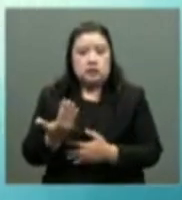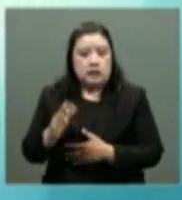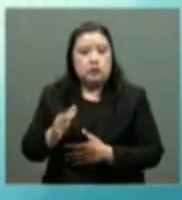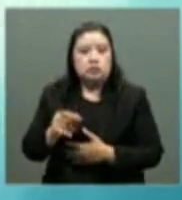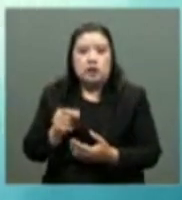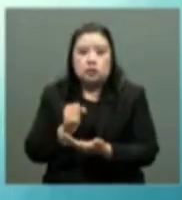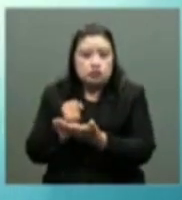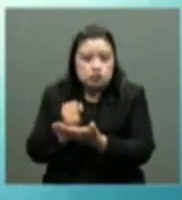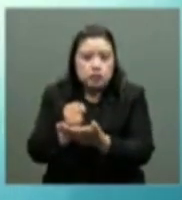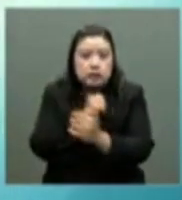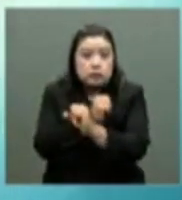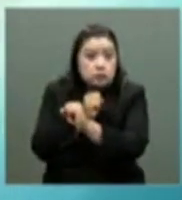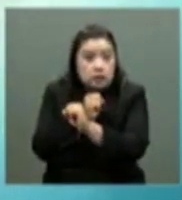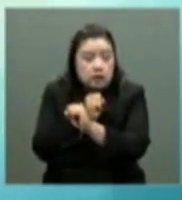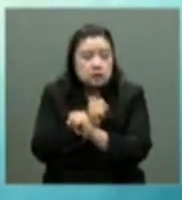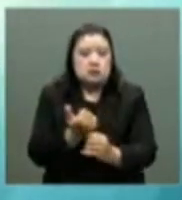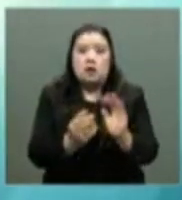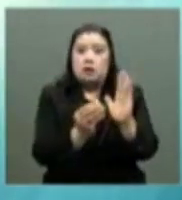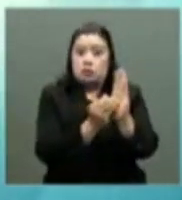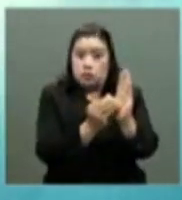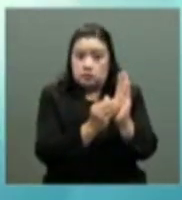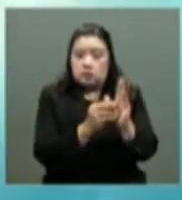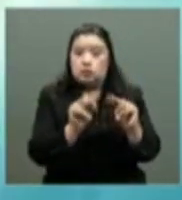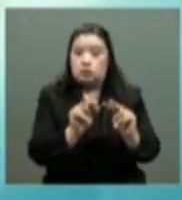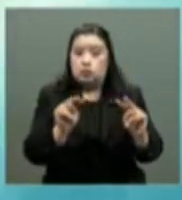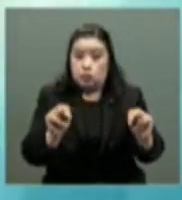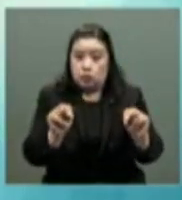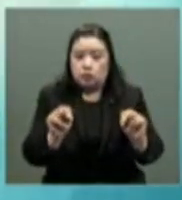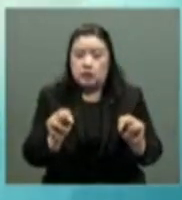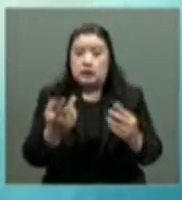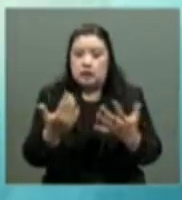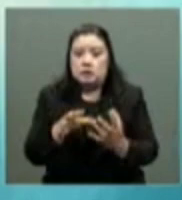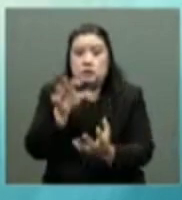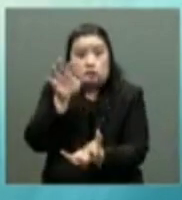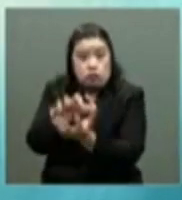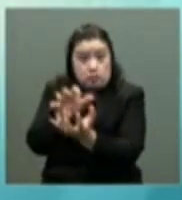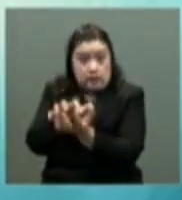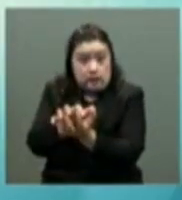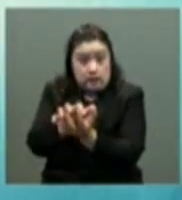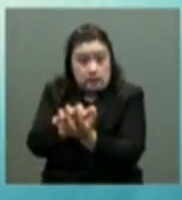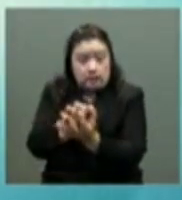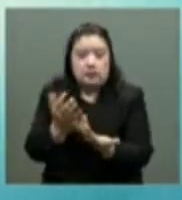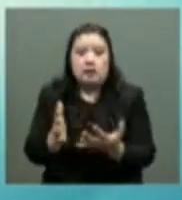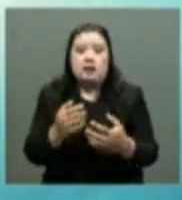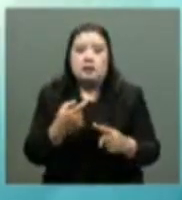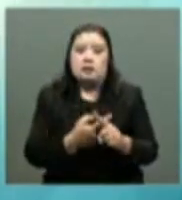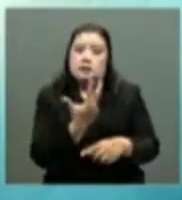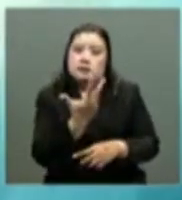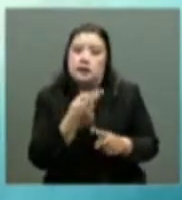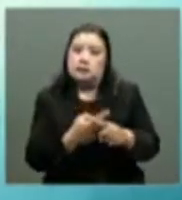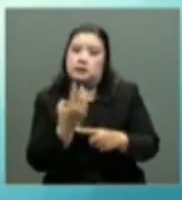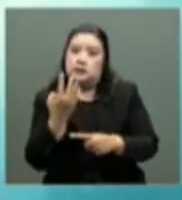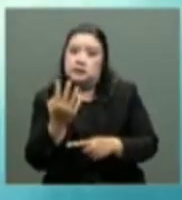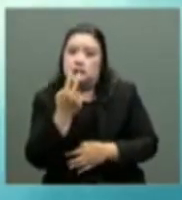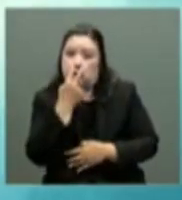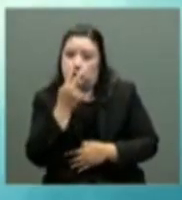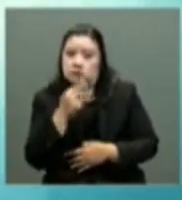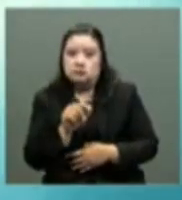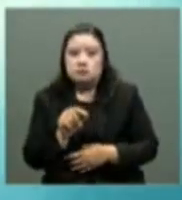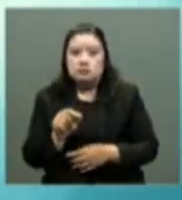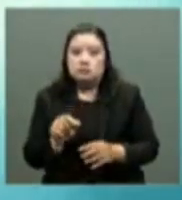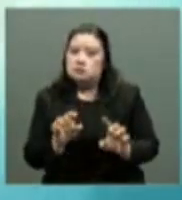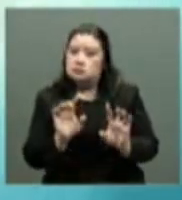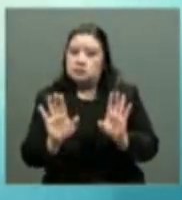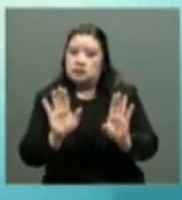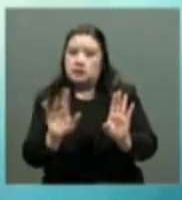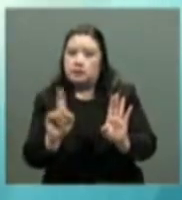อนนี้ในกรุงเทพปริมณฑลนะครับก็คือนนทบุรีกับสมุทรปราการช่วงของมีนากับเมษามีความแตกต่างกันอย่างไรเร